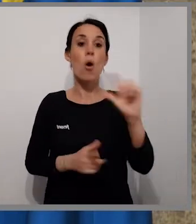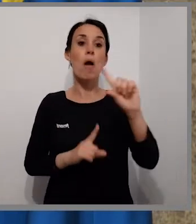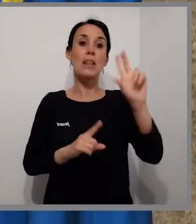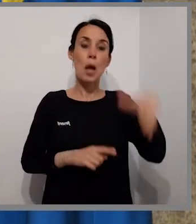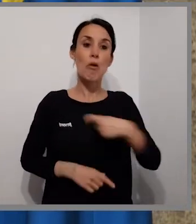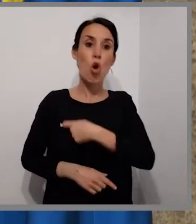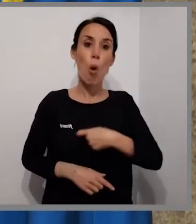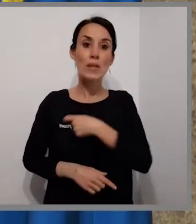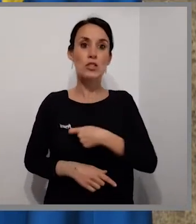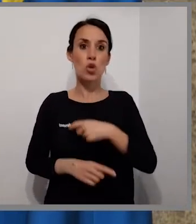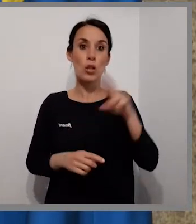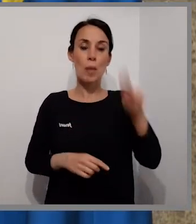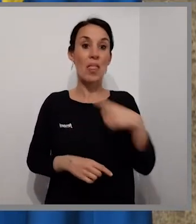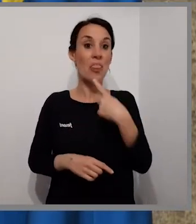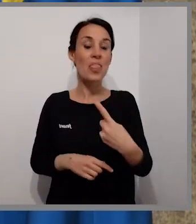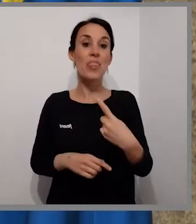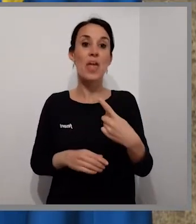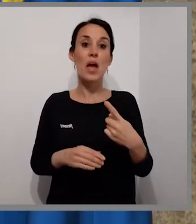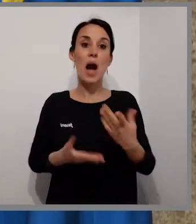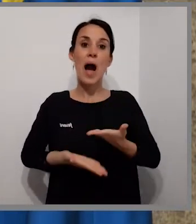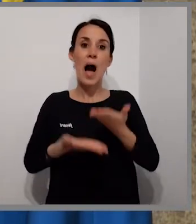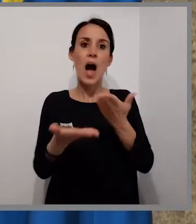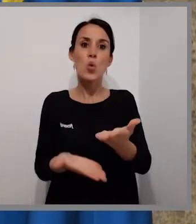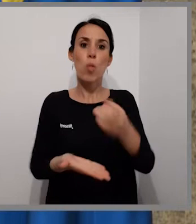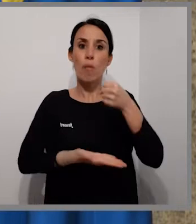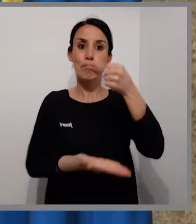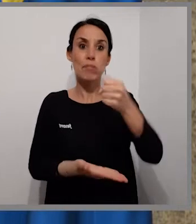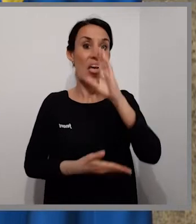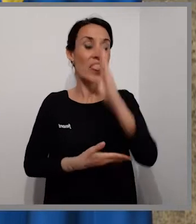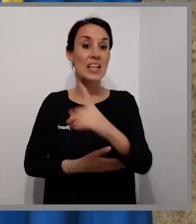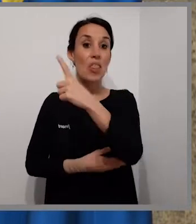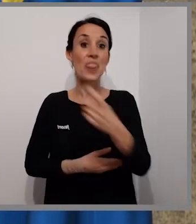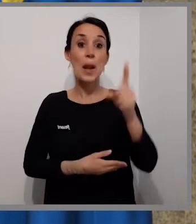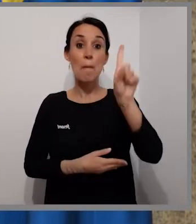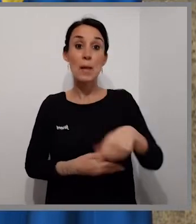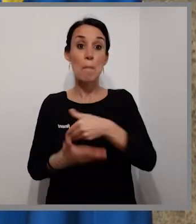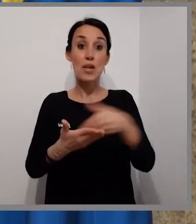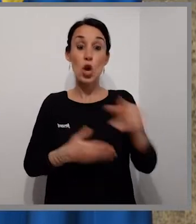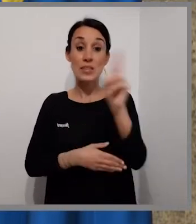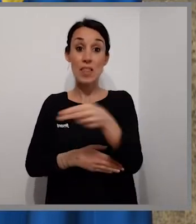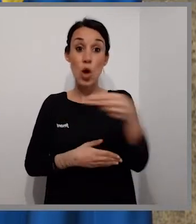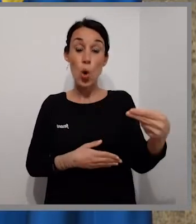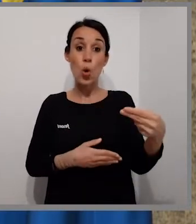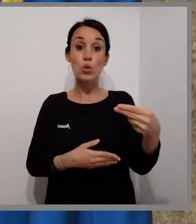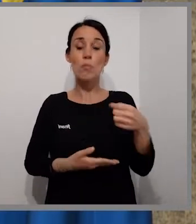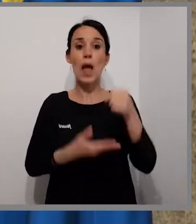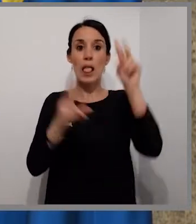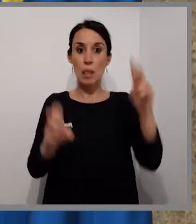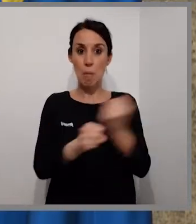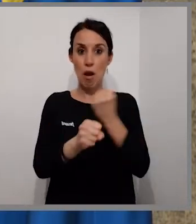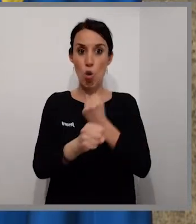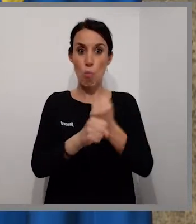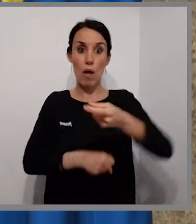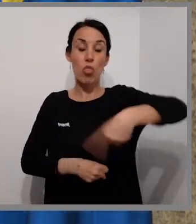Europeu i també per part de la Comissió, dient que van hi haver ajudes directes de més de 100.000 milions d'euros a favor